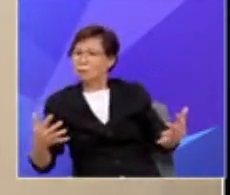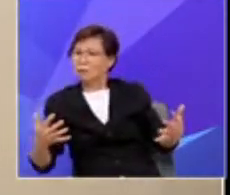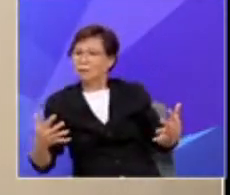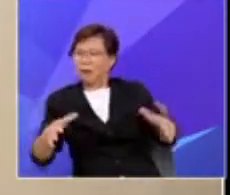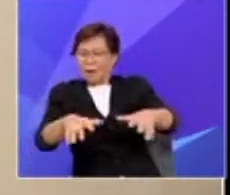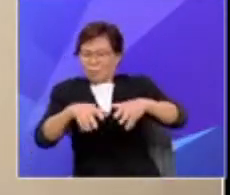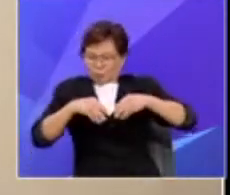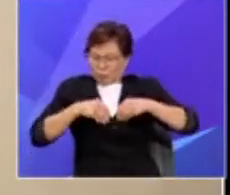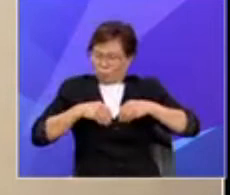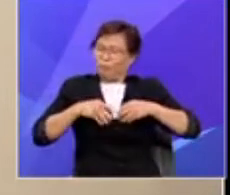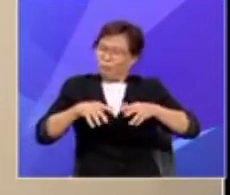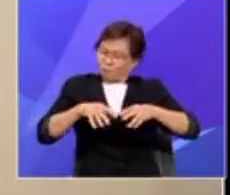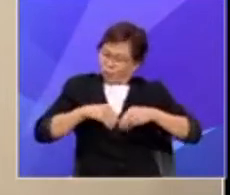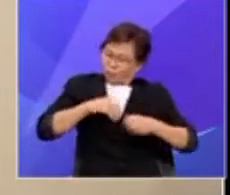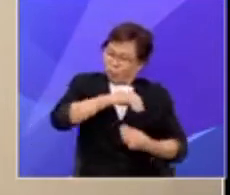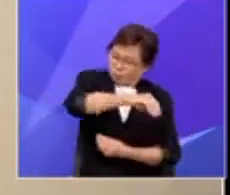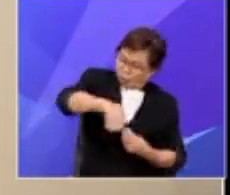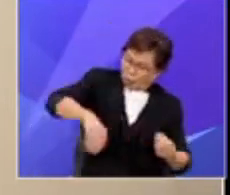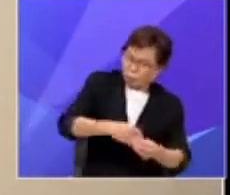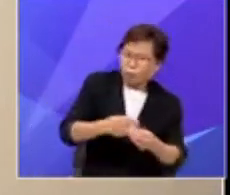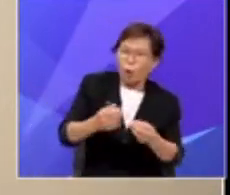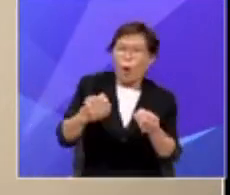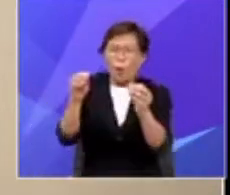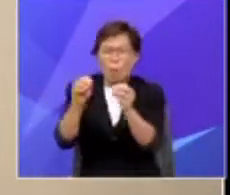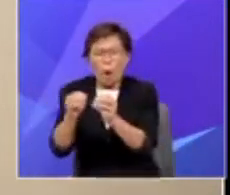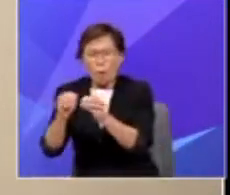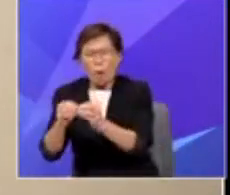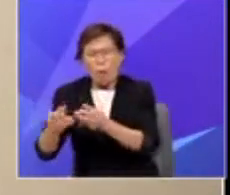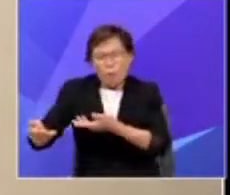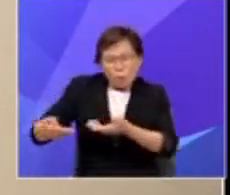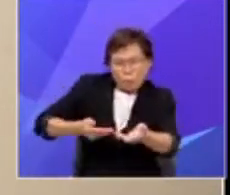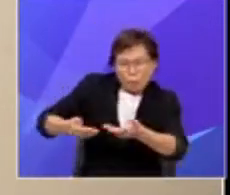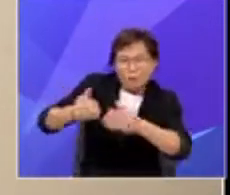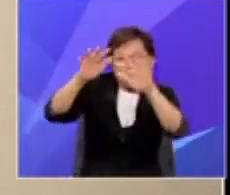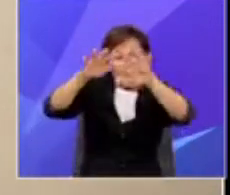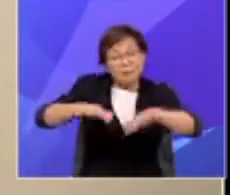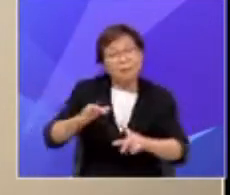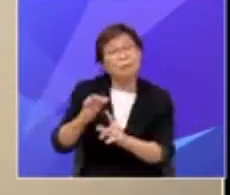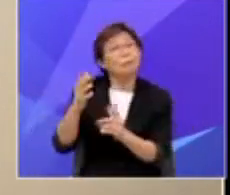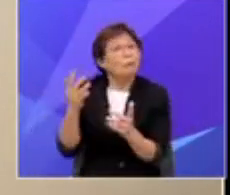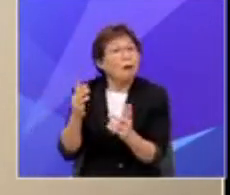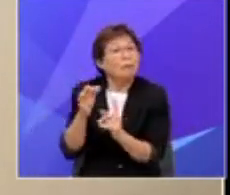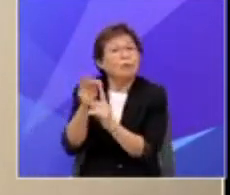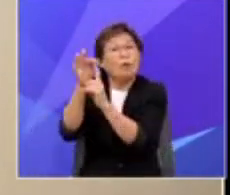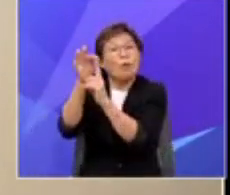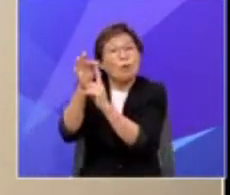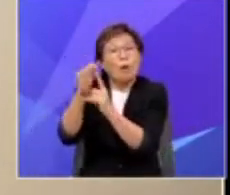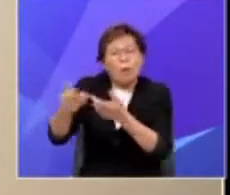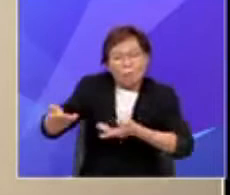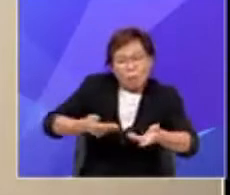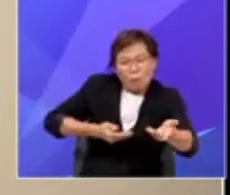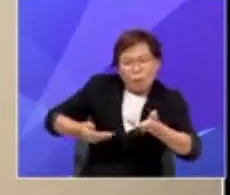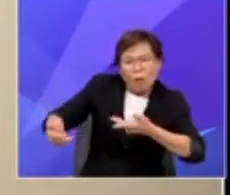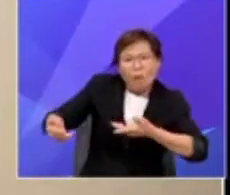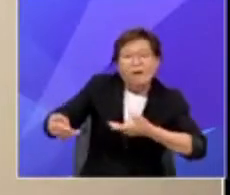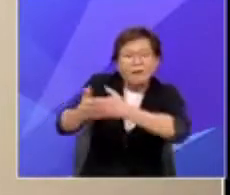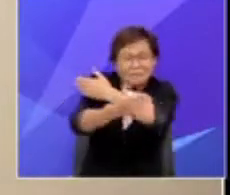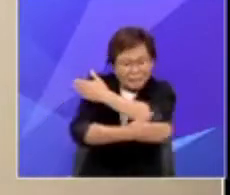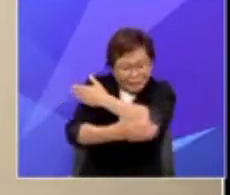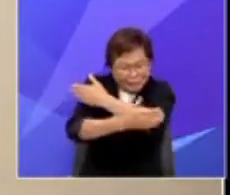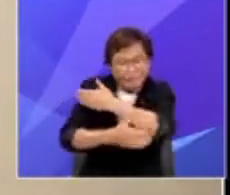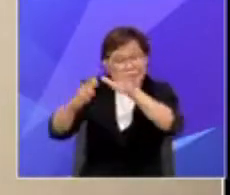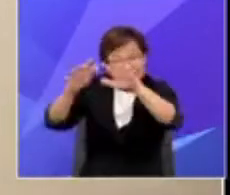menyambut semua sini untuk mempersiapkan perdagangan di Asean terutamanya untuk meningkatkan dengan Invasion